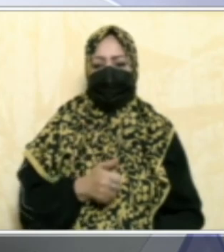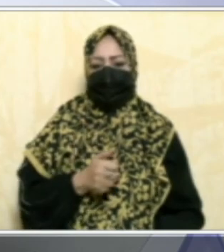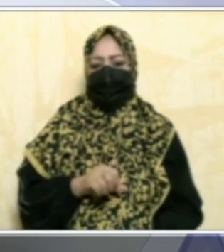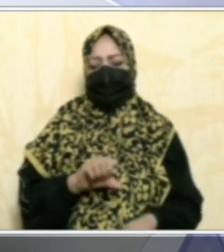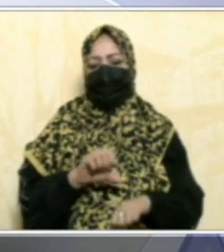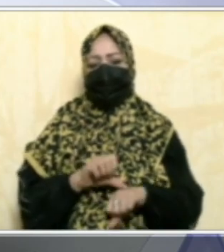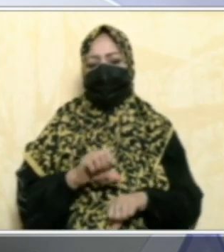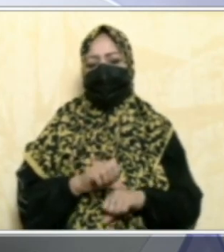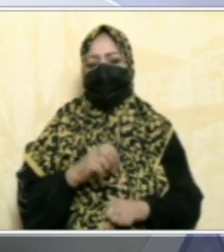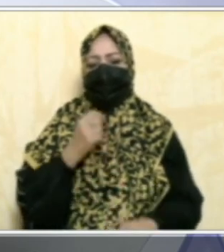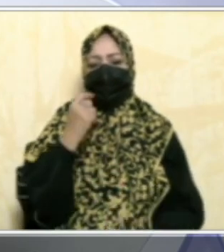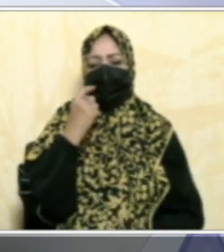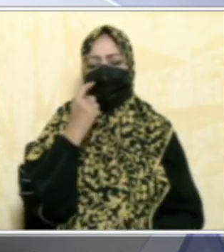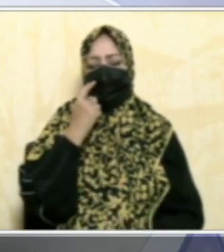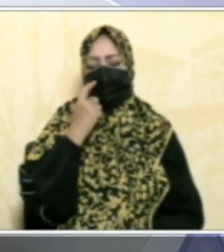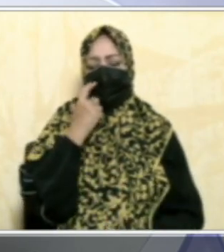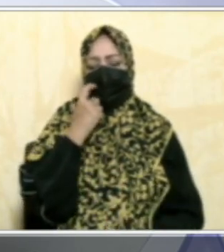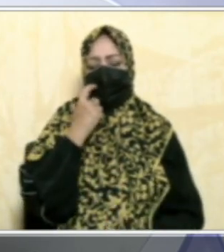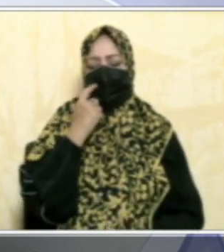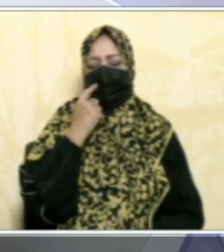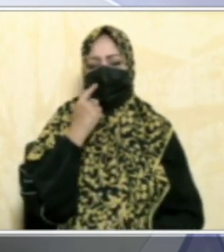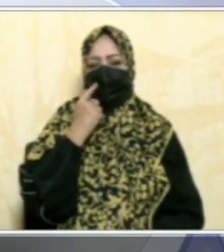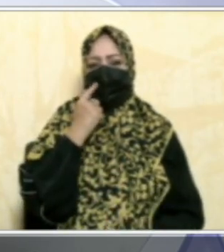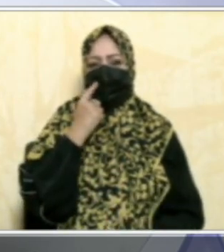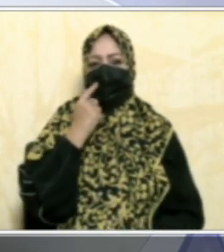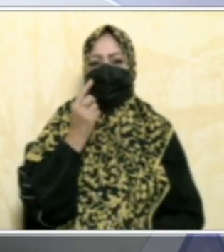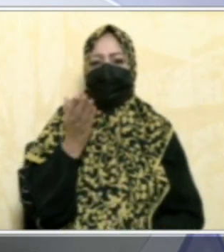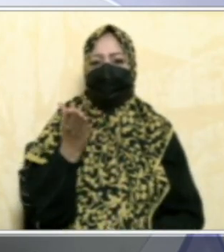ان شاء الله. تفضلي يا اخت ام محمد.